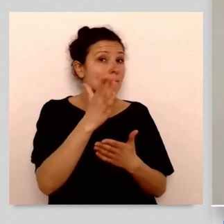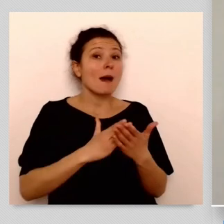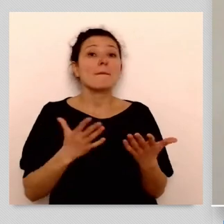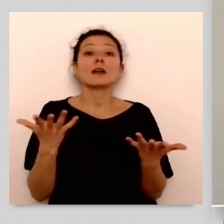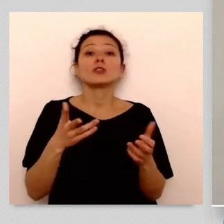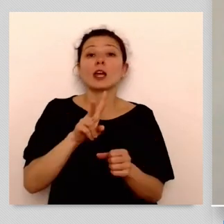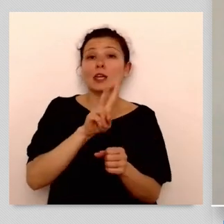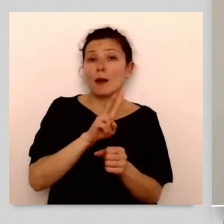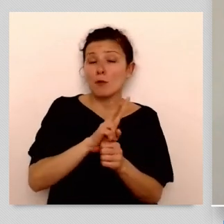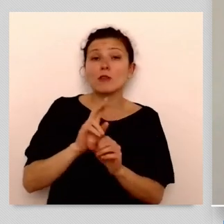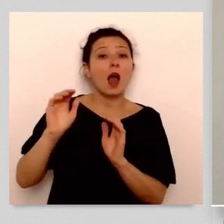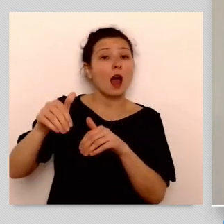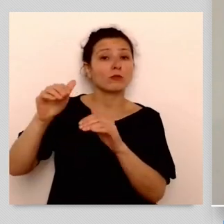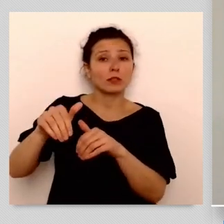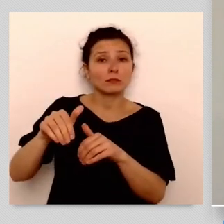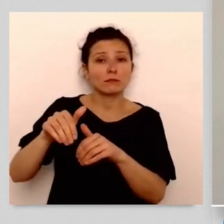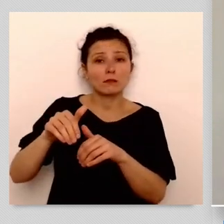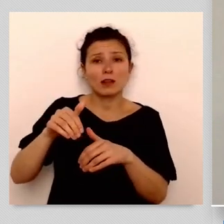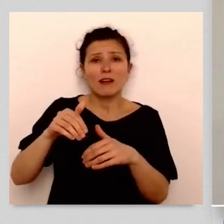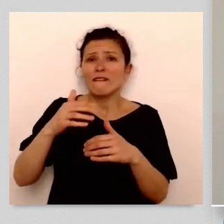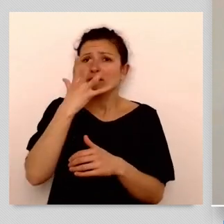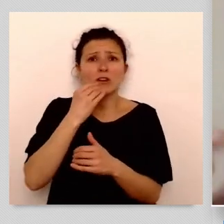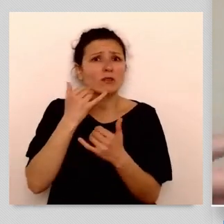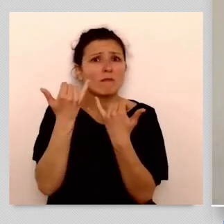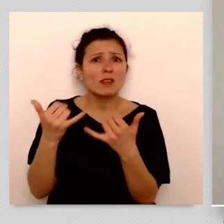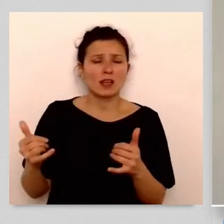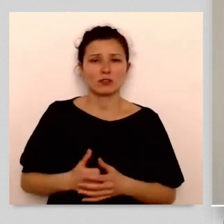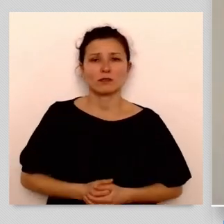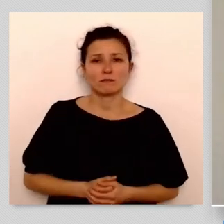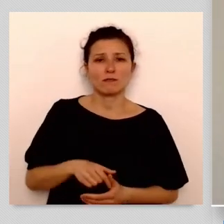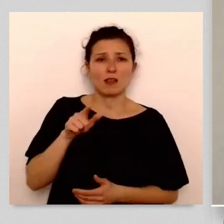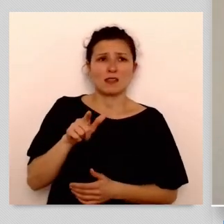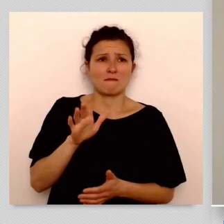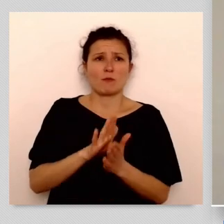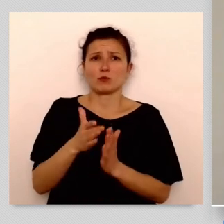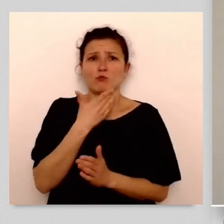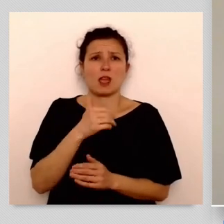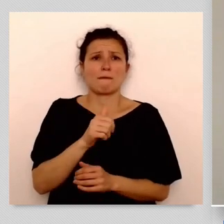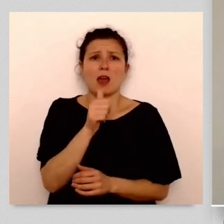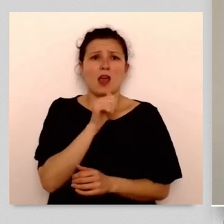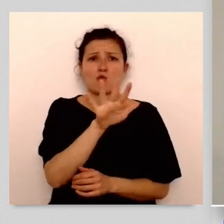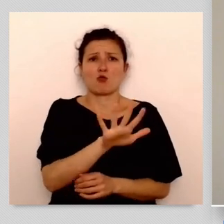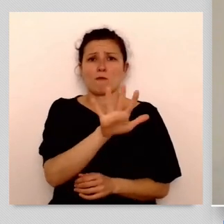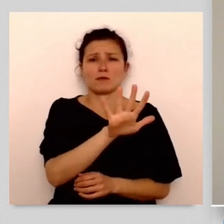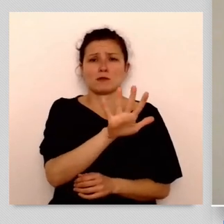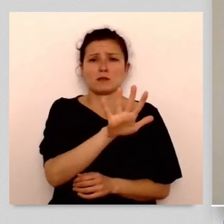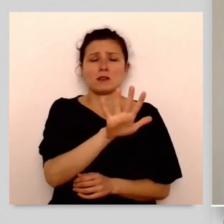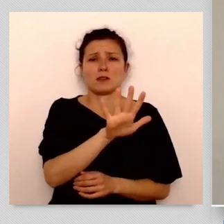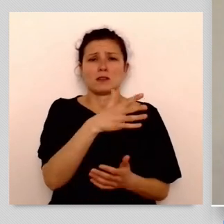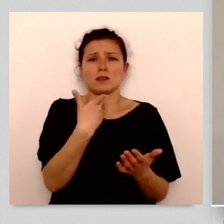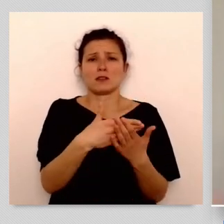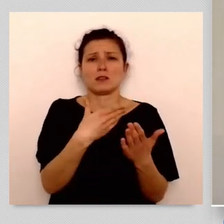mapy w Australii wyglądają zupełnie inaczej. Tam po prostu nie ma Europy, bo to jest znacznie mniejszy